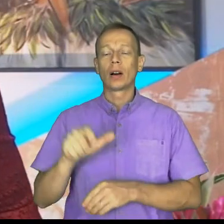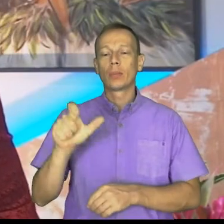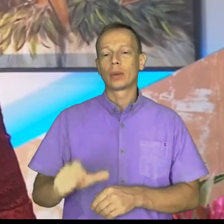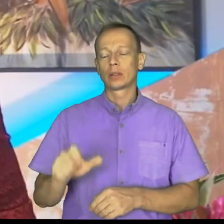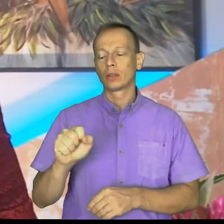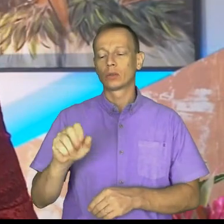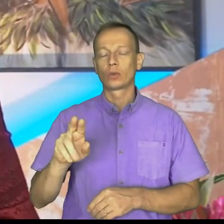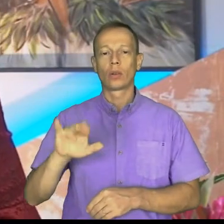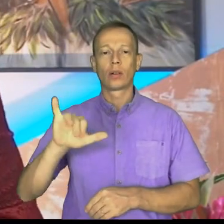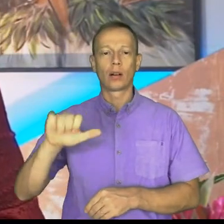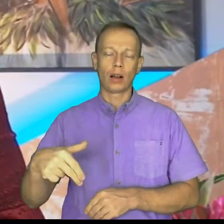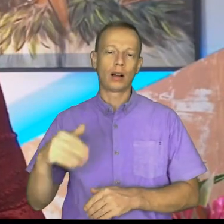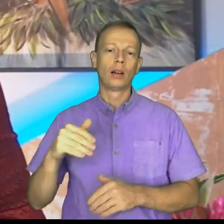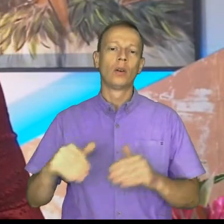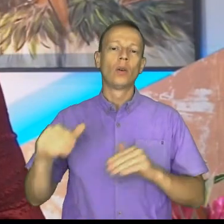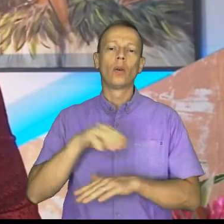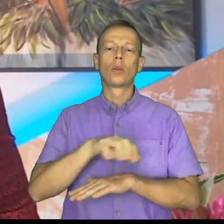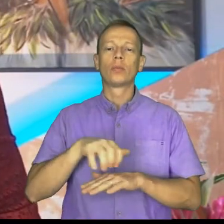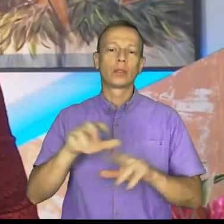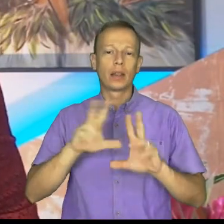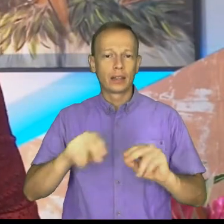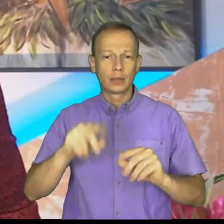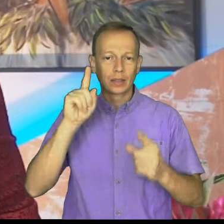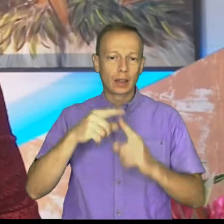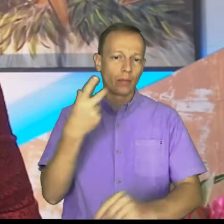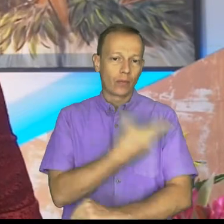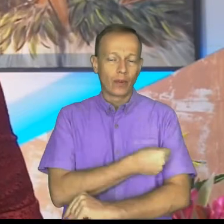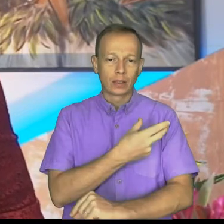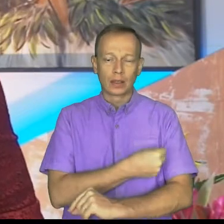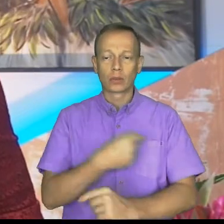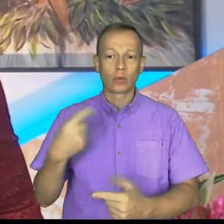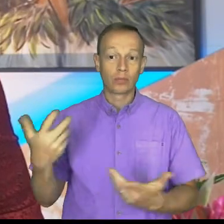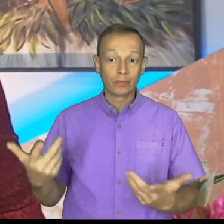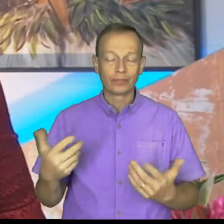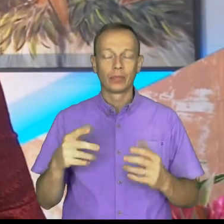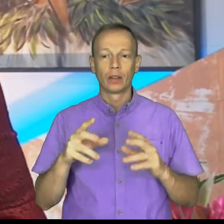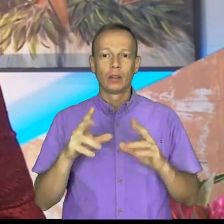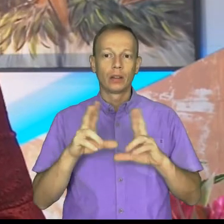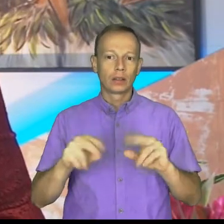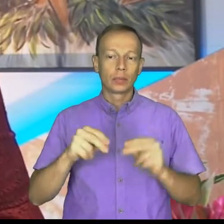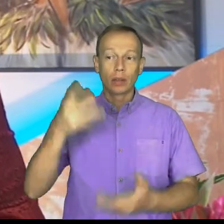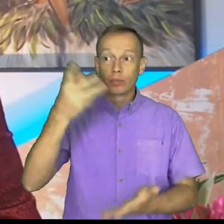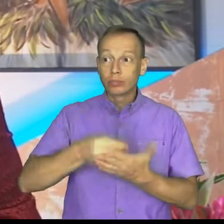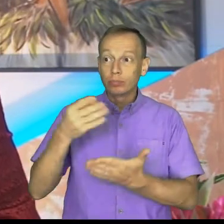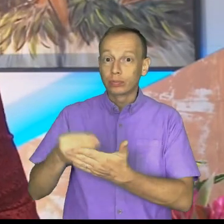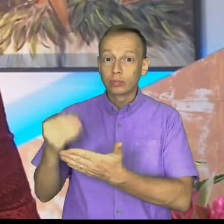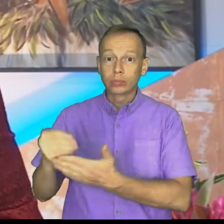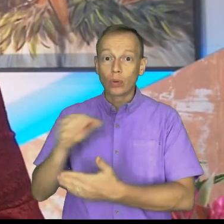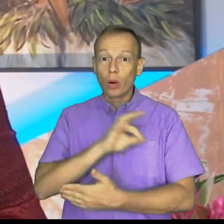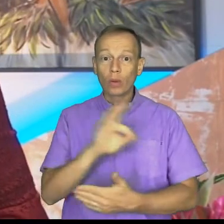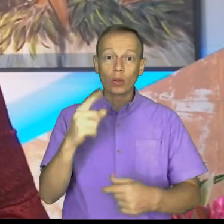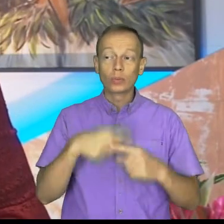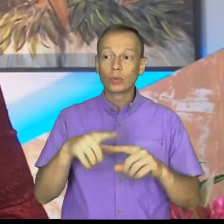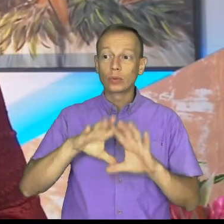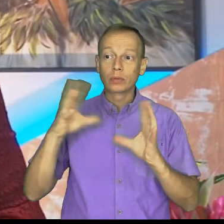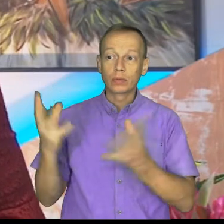revenu sur les vaccinations justement en cours. Les problèmes d'approvisionnement en métropole et dans le monde auront forcément un impact en Polynésie